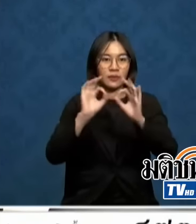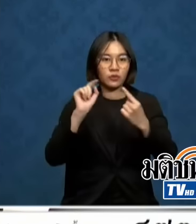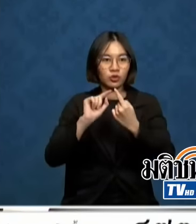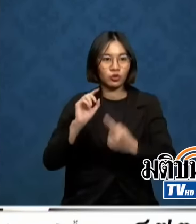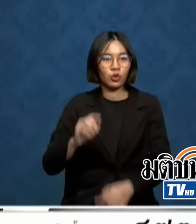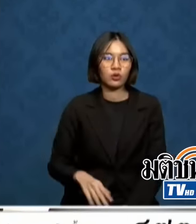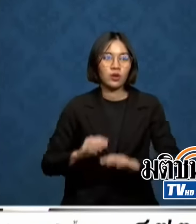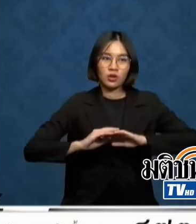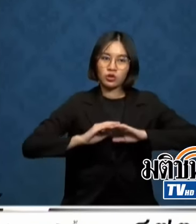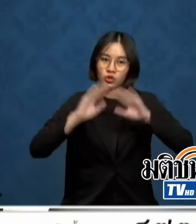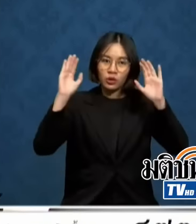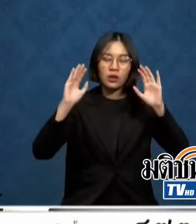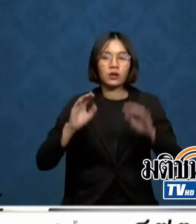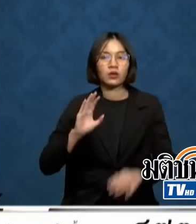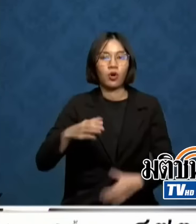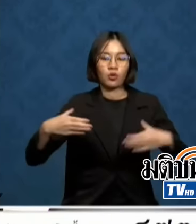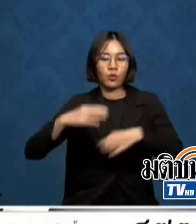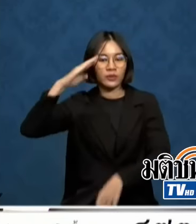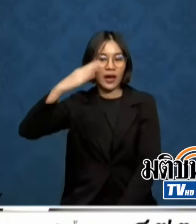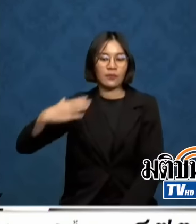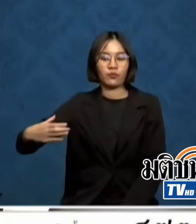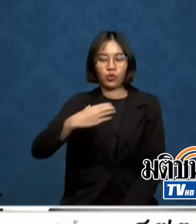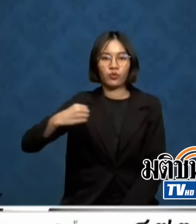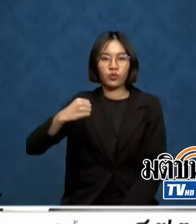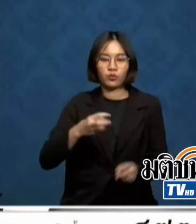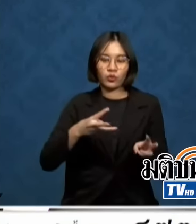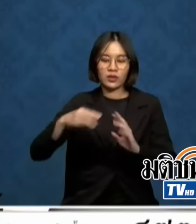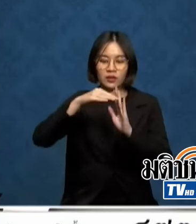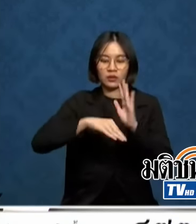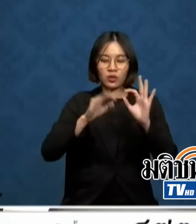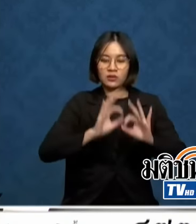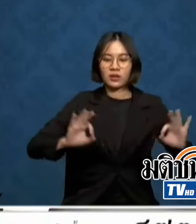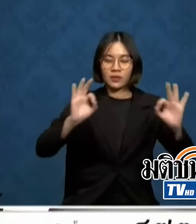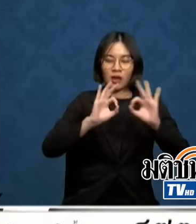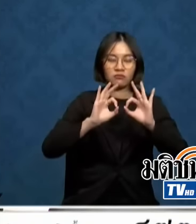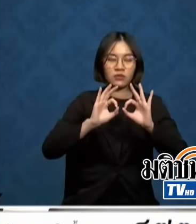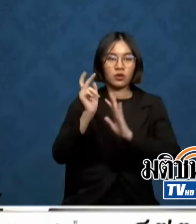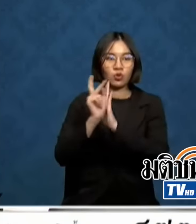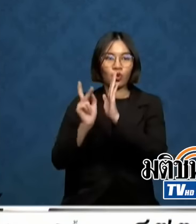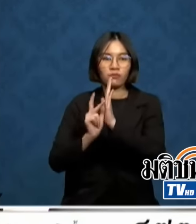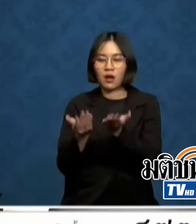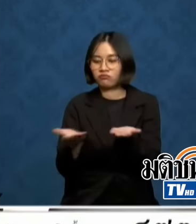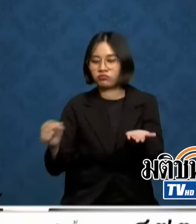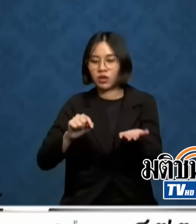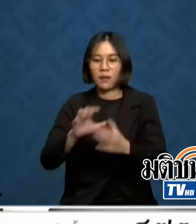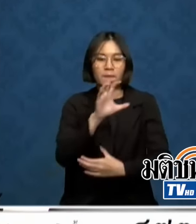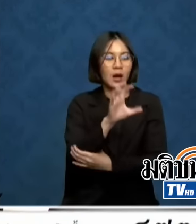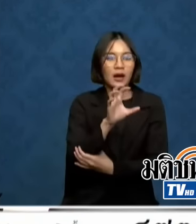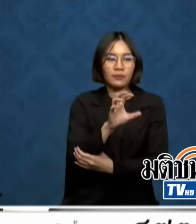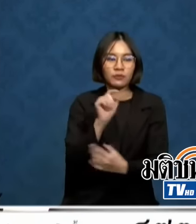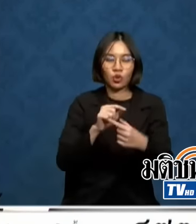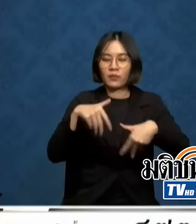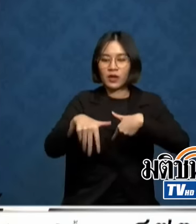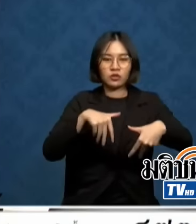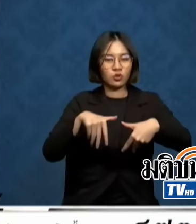มรดกประเภทหนึ่งของคณะรัฐประหารและเป็นการยืนยันหลักการที่สำคัญครับว่าไม่ควรมีกฎหมายฉบับไหนที่บังคับใช้